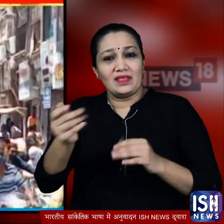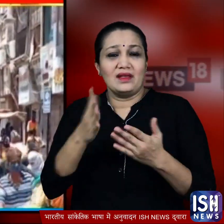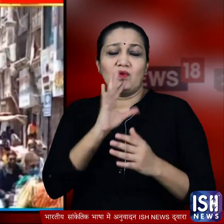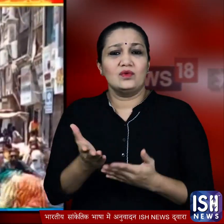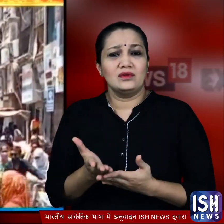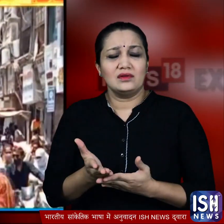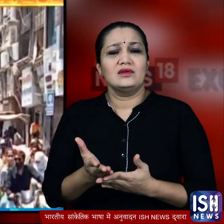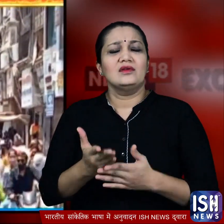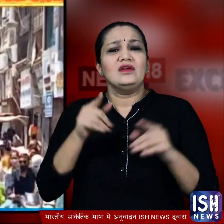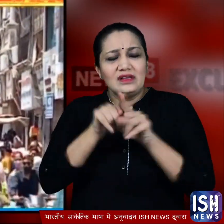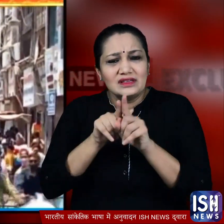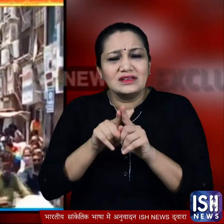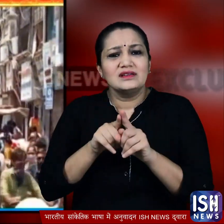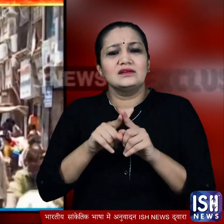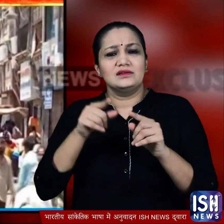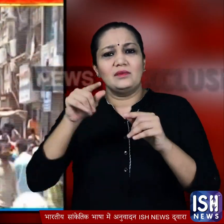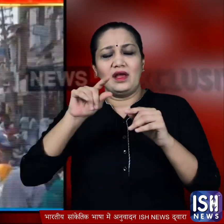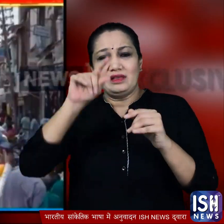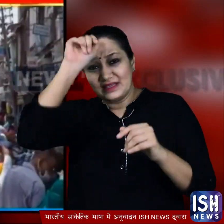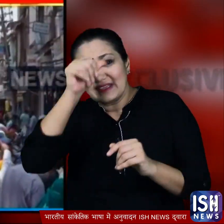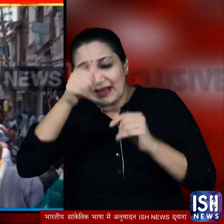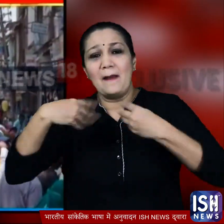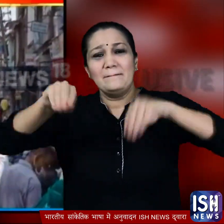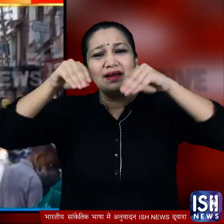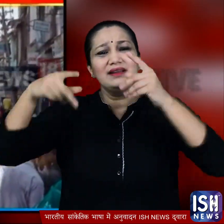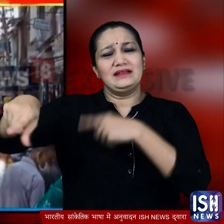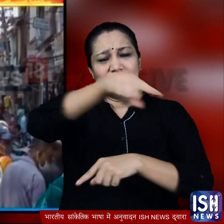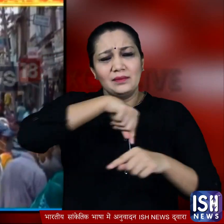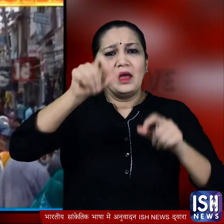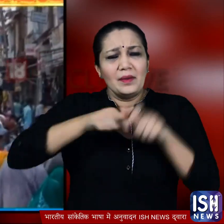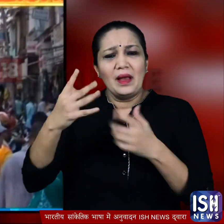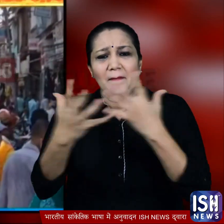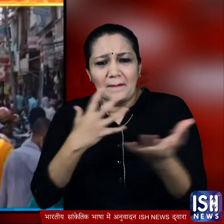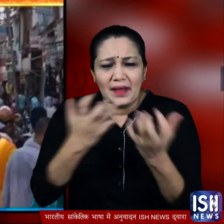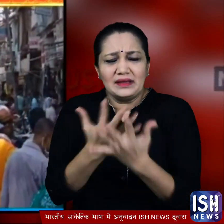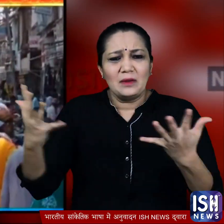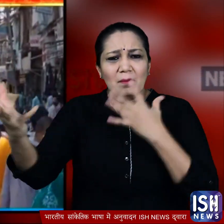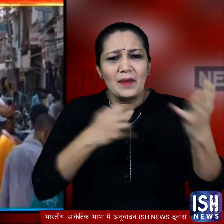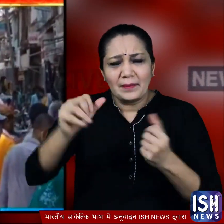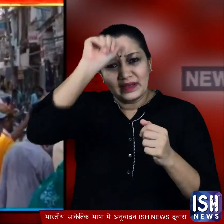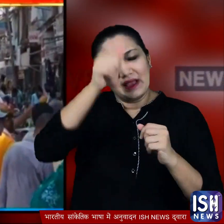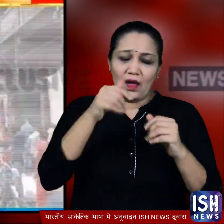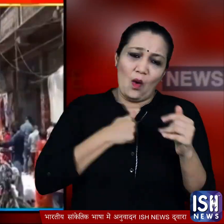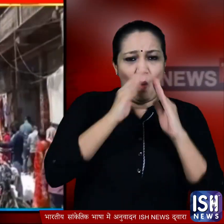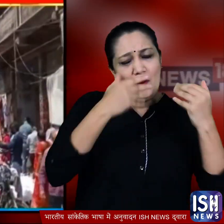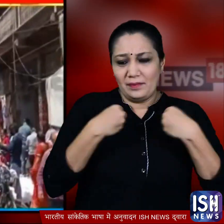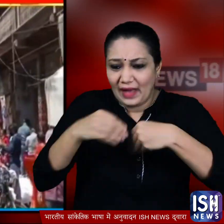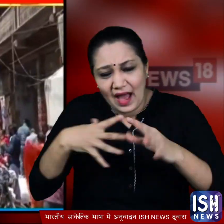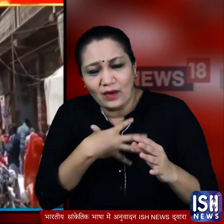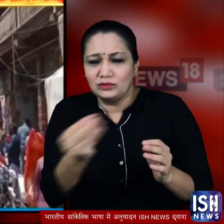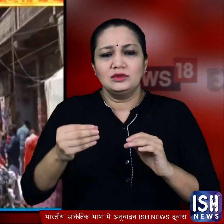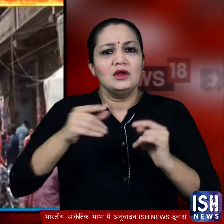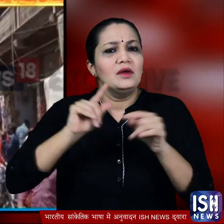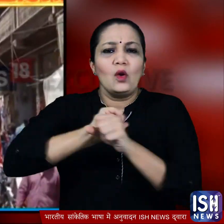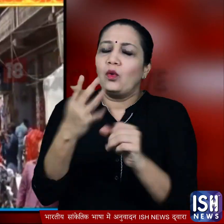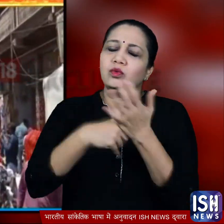ये तस्वीरें एक दिन पहले वहां लगे रविवार बाजार की हैं। आलम यह था कि लोग सामान खरीदने के लिए घरों से तो निकले, लेकिन कोरोना नियमों